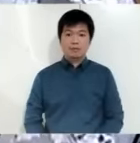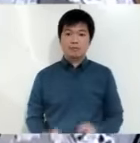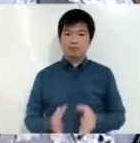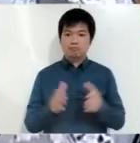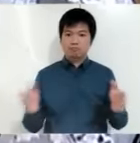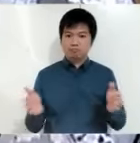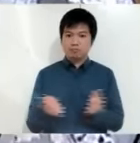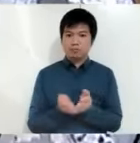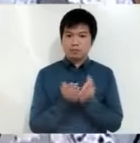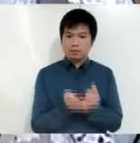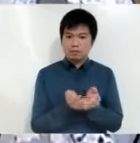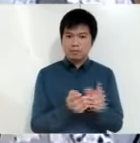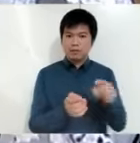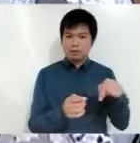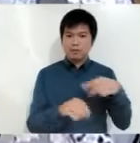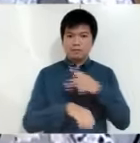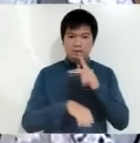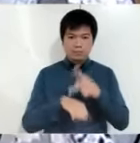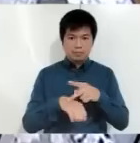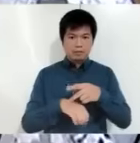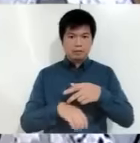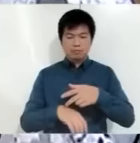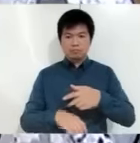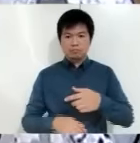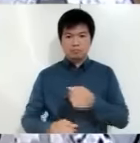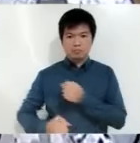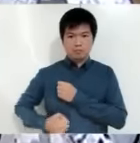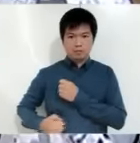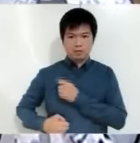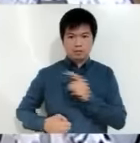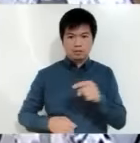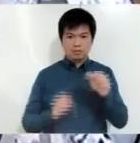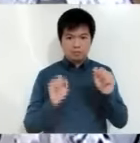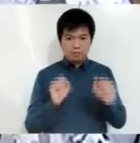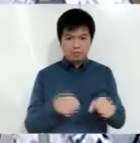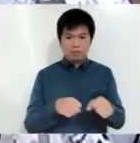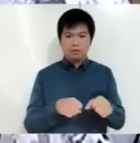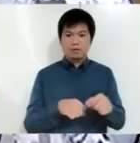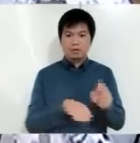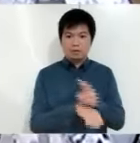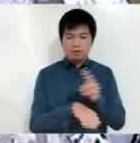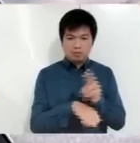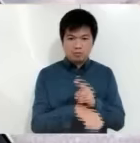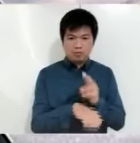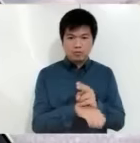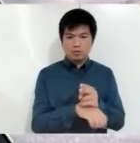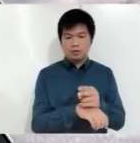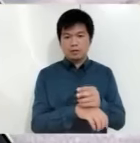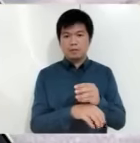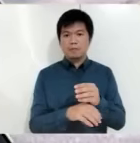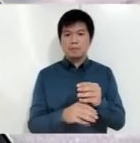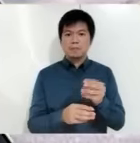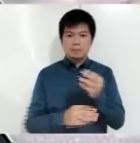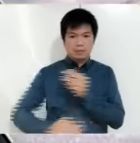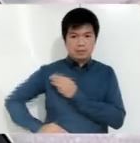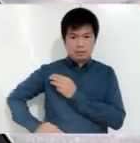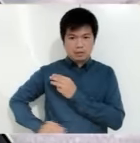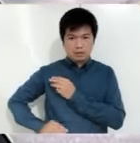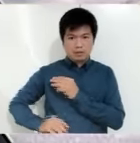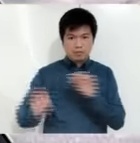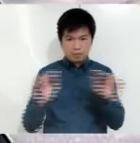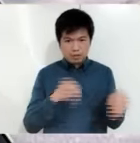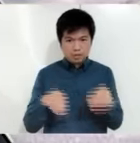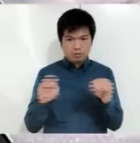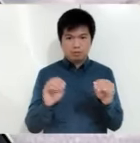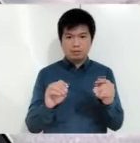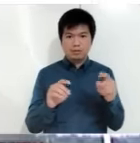natin that can conduct multifarious military and non-military operations. Right now, we are at Western